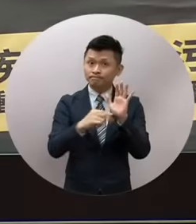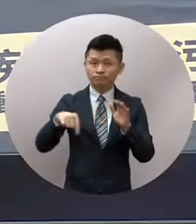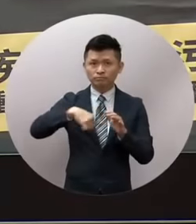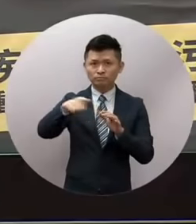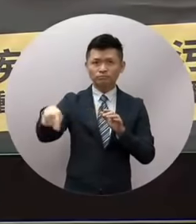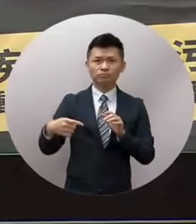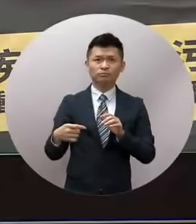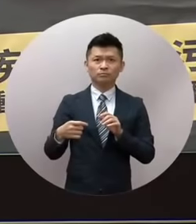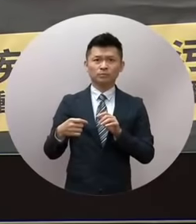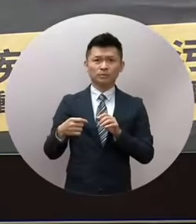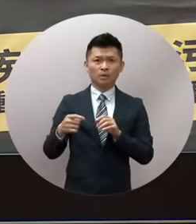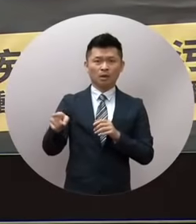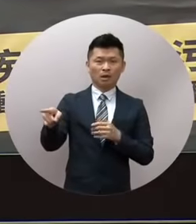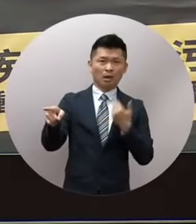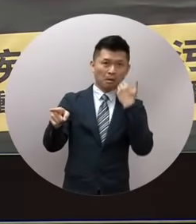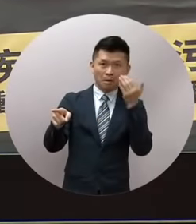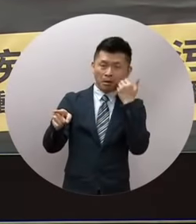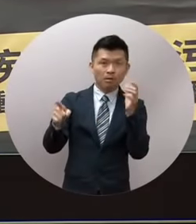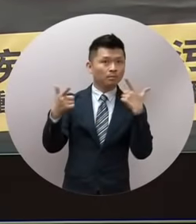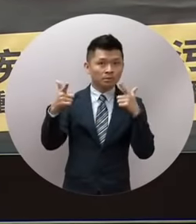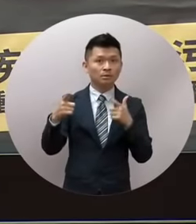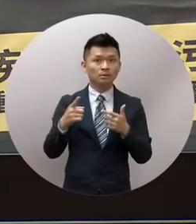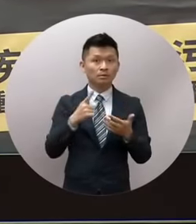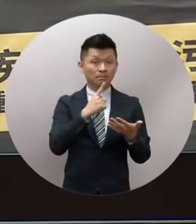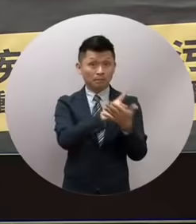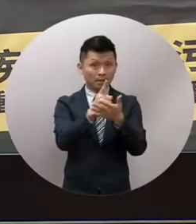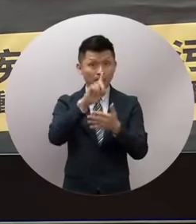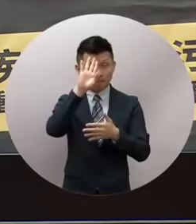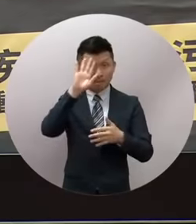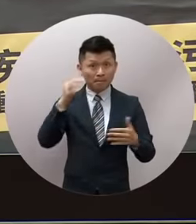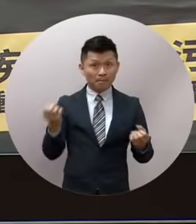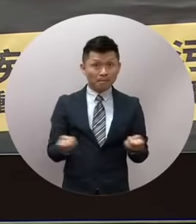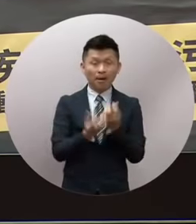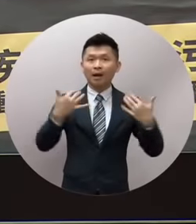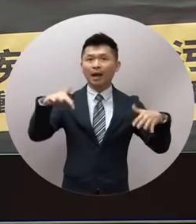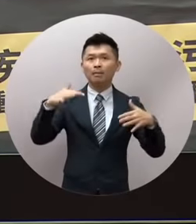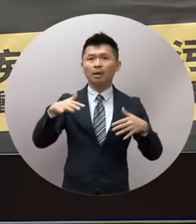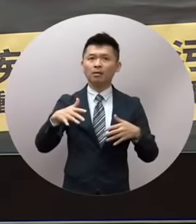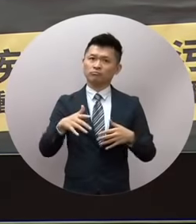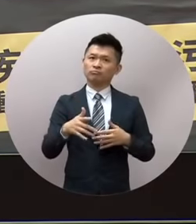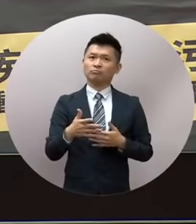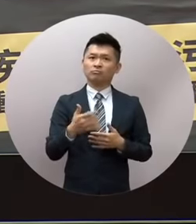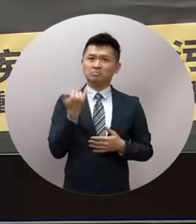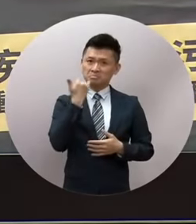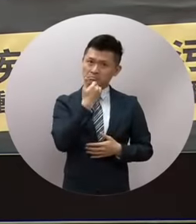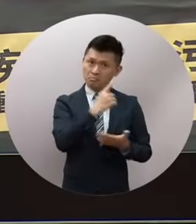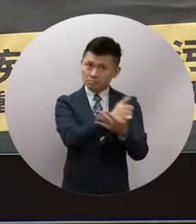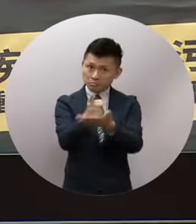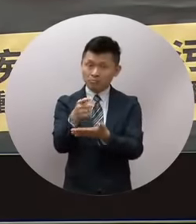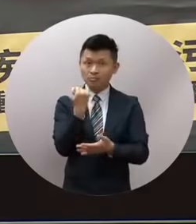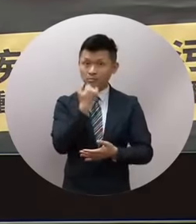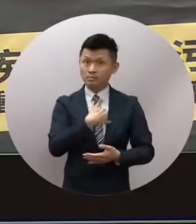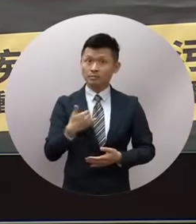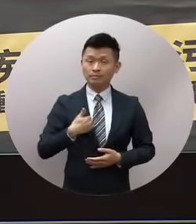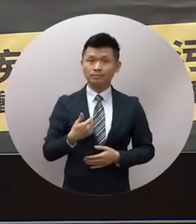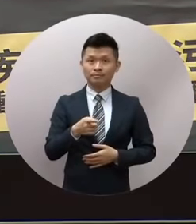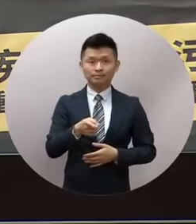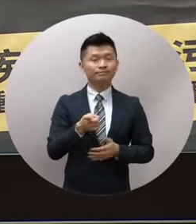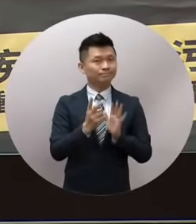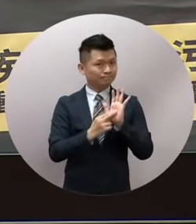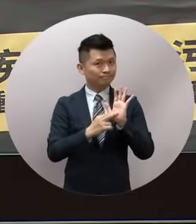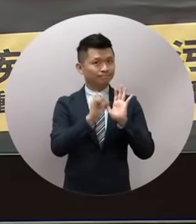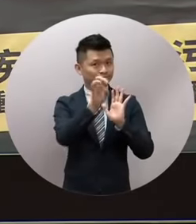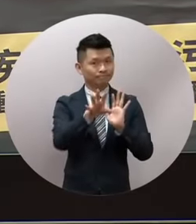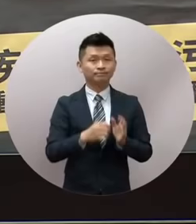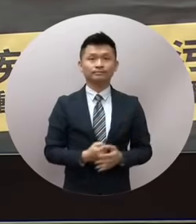我们其实没有那么遥远，我们可能都是每一个未发病前的他们。所以今天想要就这个部分来跟院长说一说他们的看法以及他们的